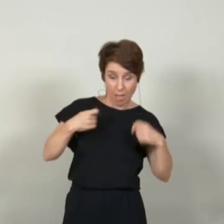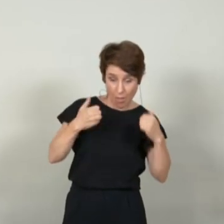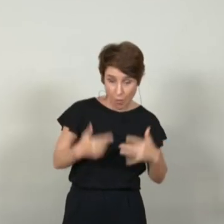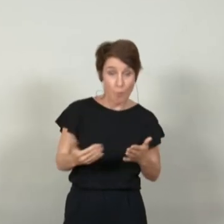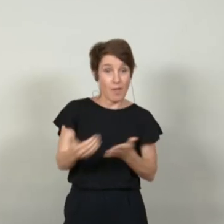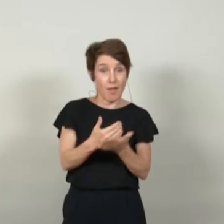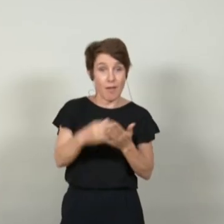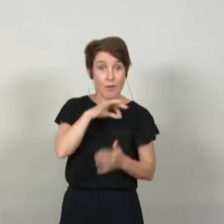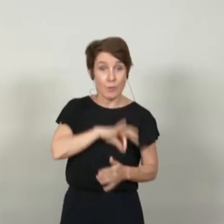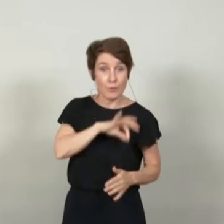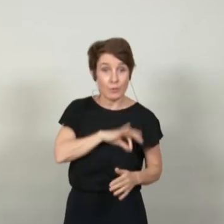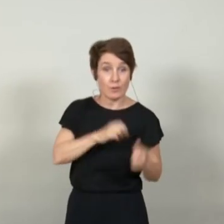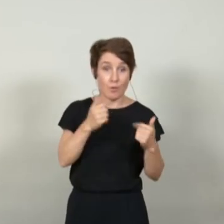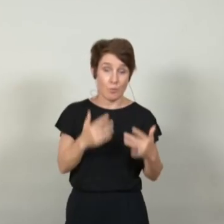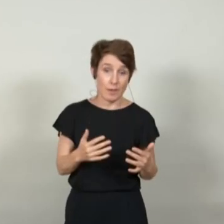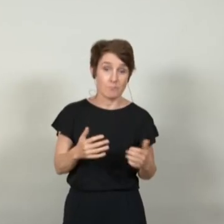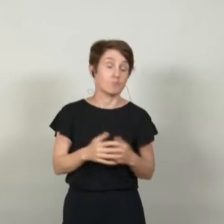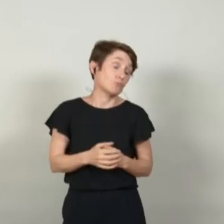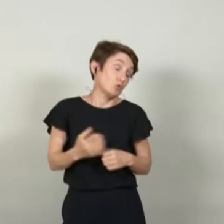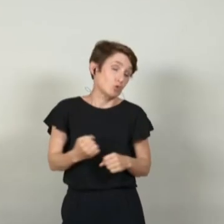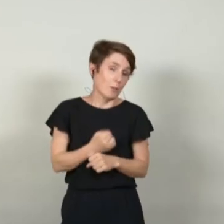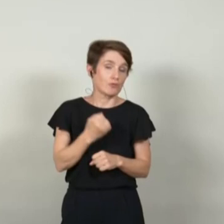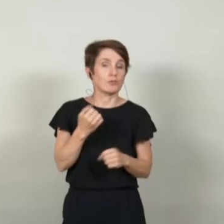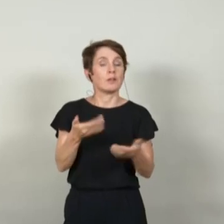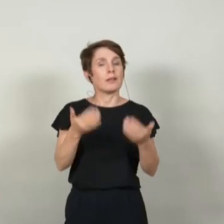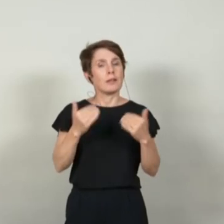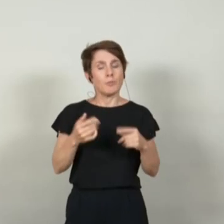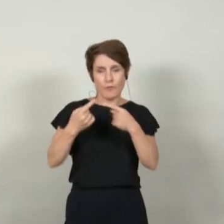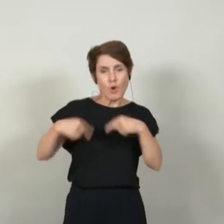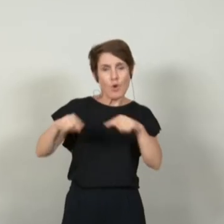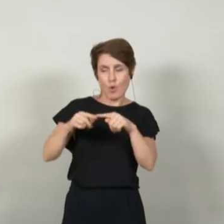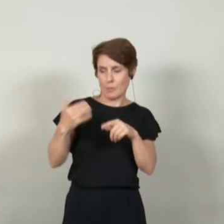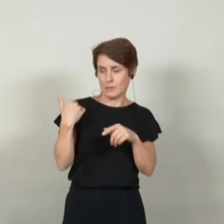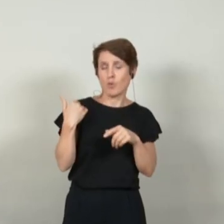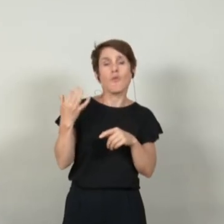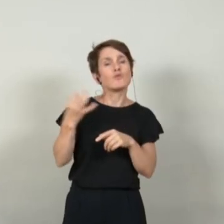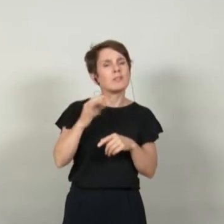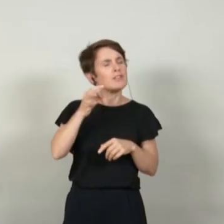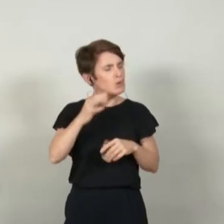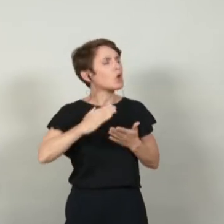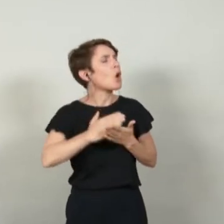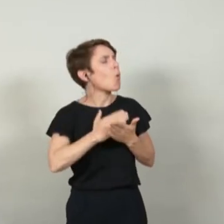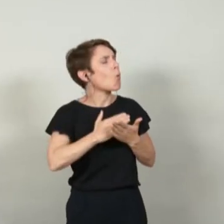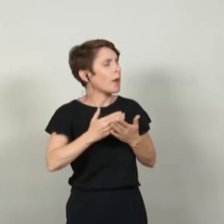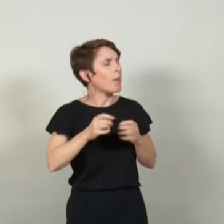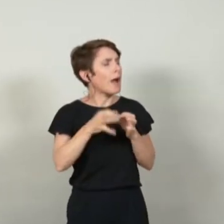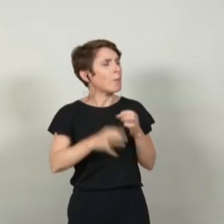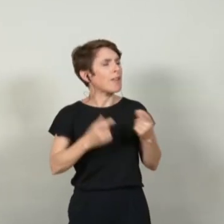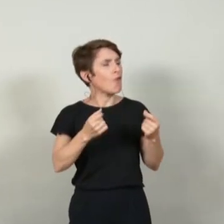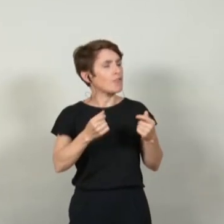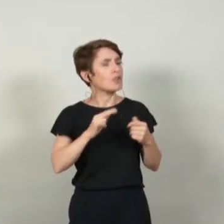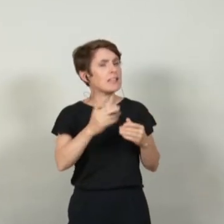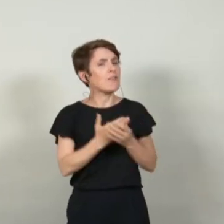ce qui nous a été dit en commission sur le fait que vous prépariez un bilan financier que vous allez transmettre au service de l'État à la fin du mois